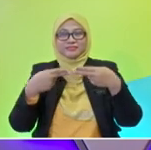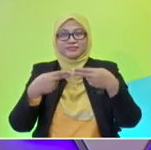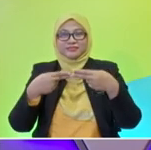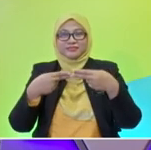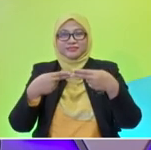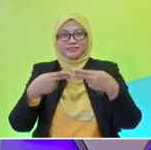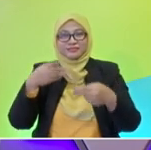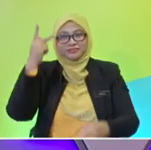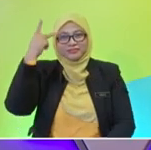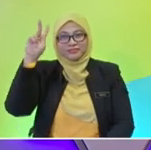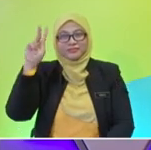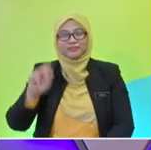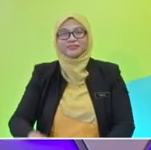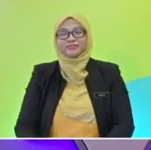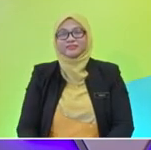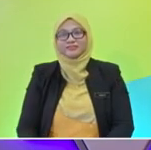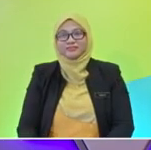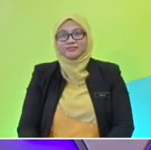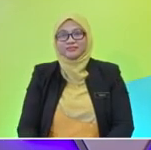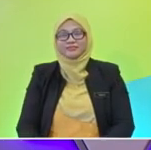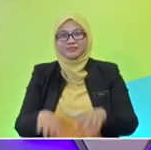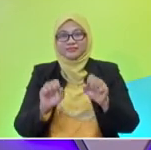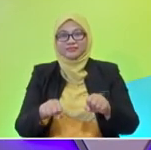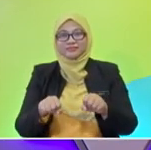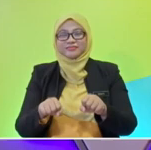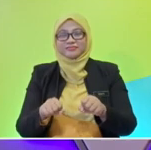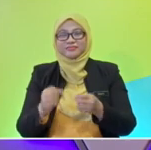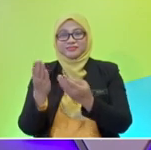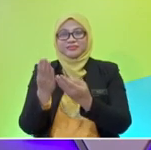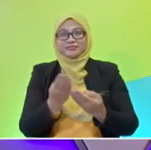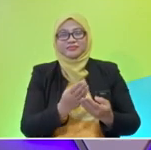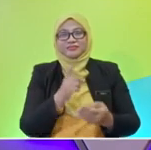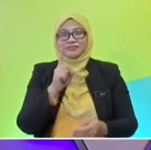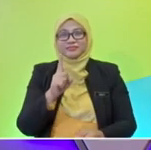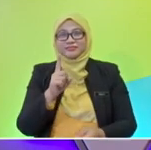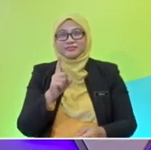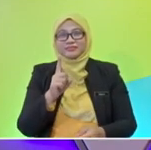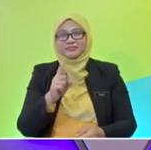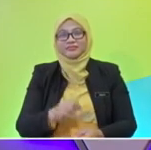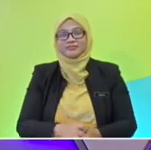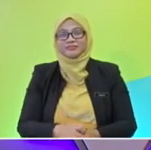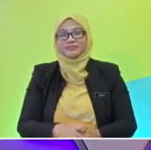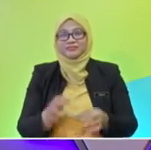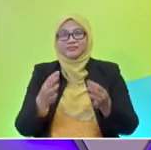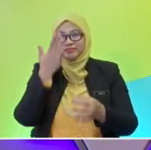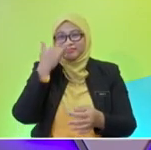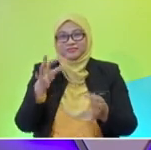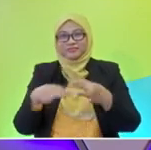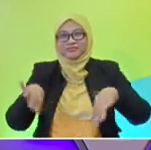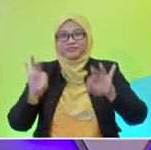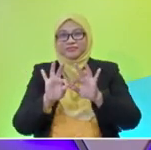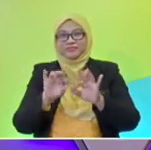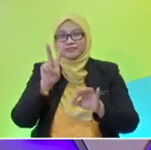cuma satu wanita sedang minta seorang janda murid saya nyatakan dua Kepentingan Kenapa kita menjalinkan hubungan